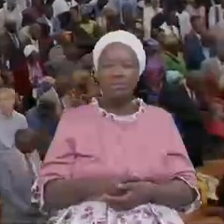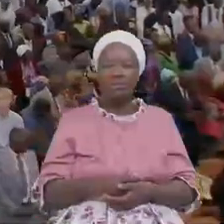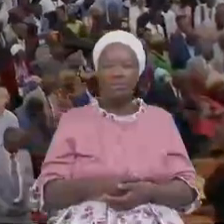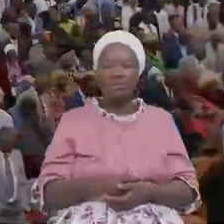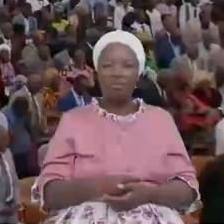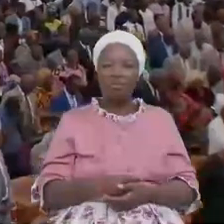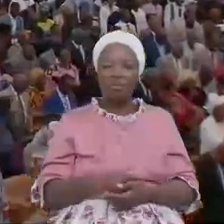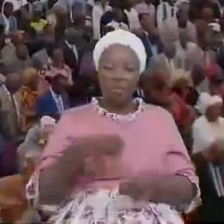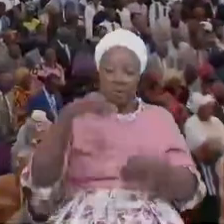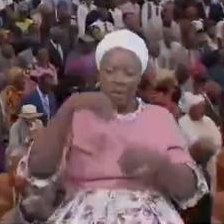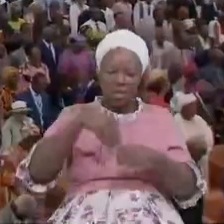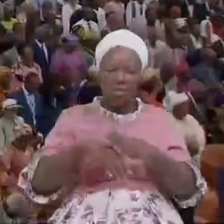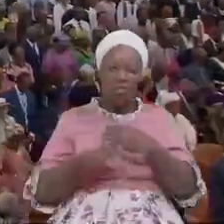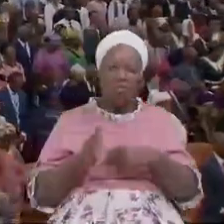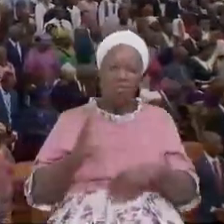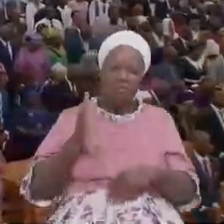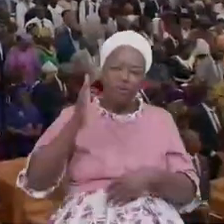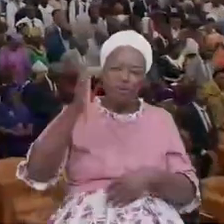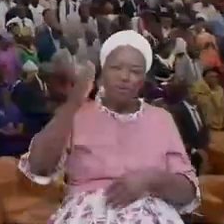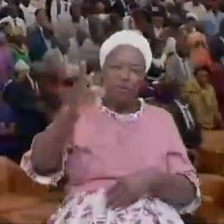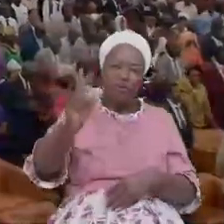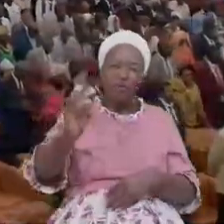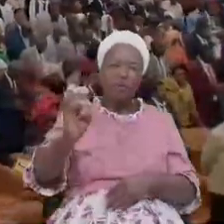Pour la destinée future.